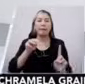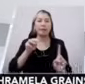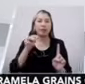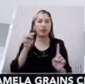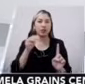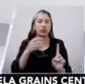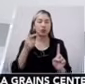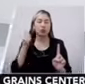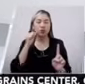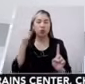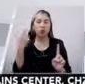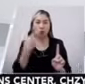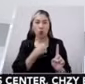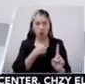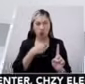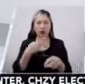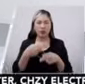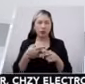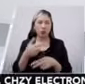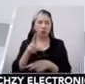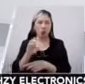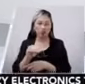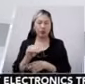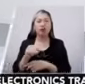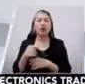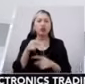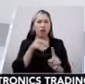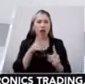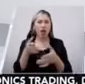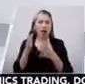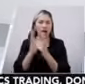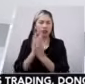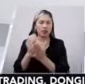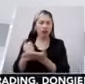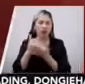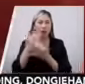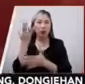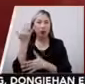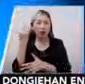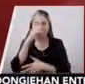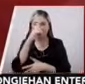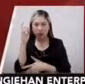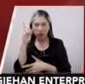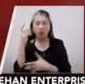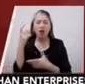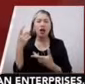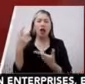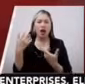siyang death threats. Ang mainit na balita hatid ni EJ Gomez.